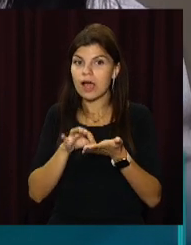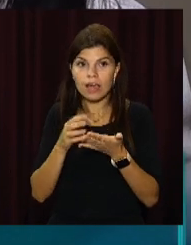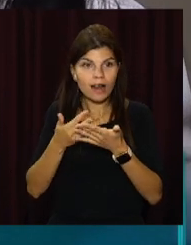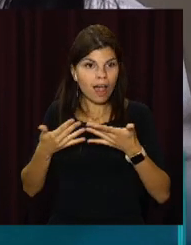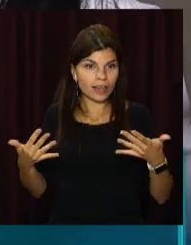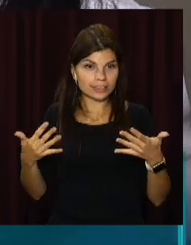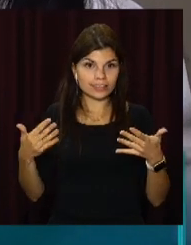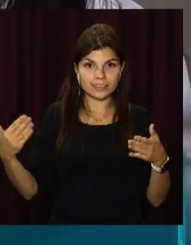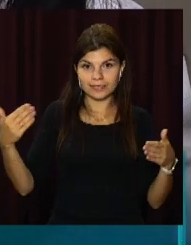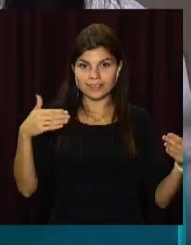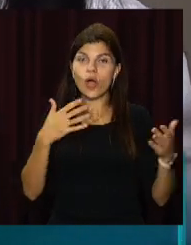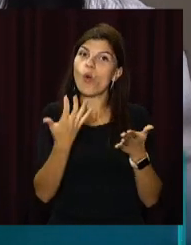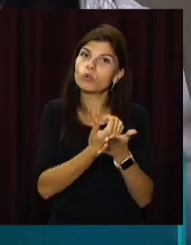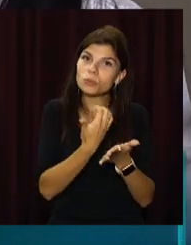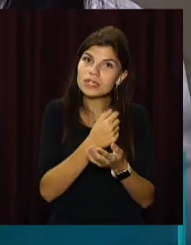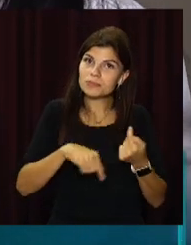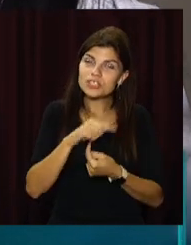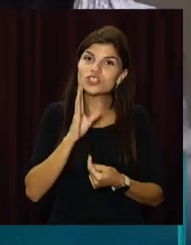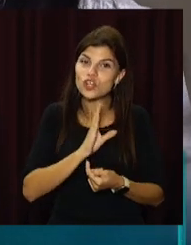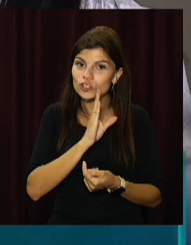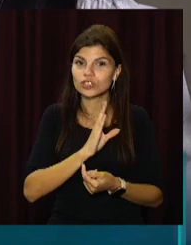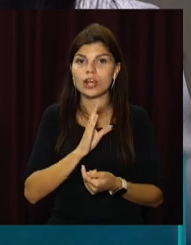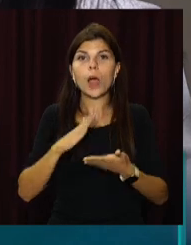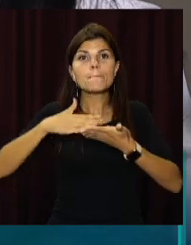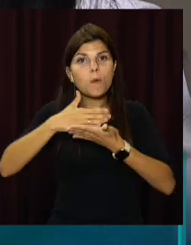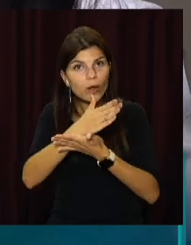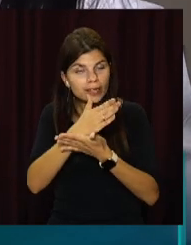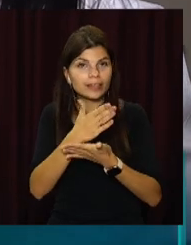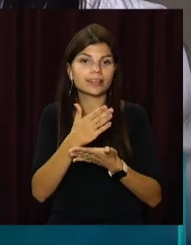сфер діяльності успішні бізнес-жінки,